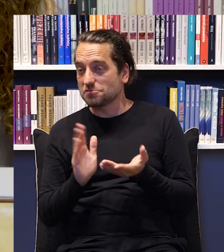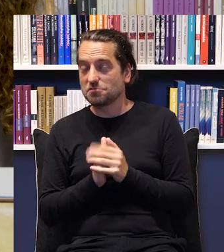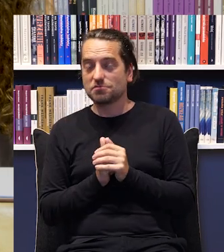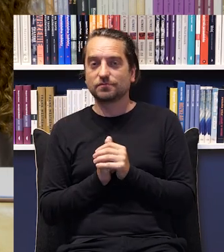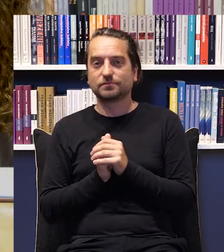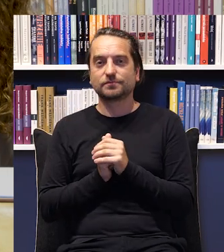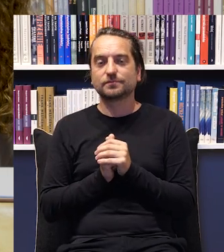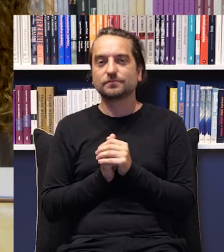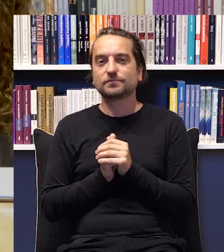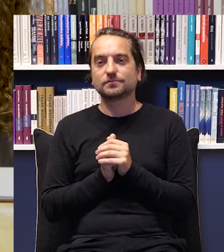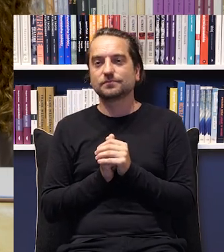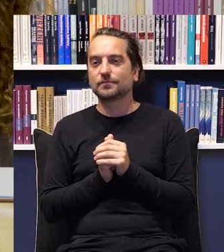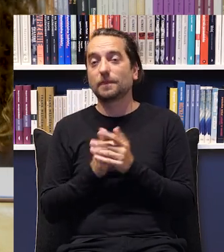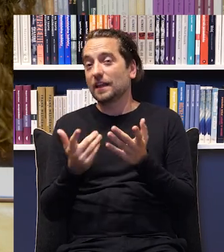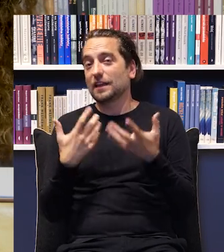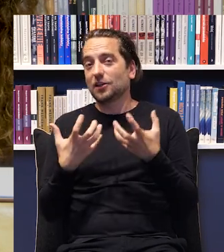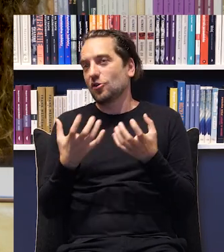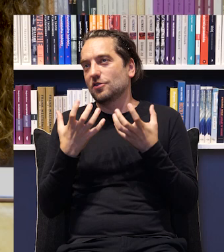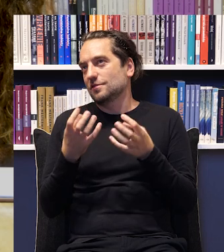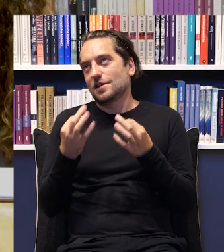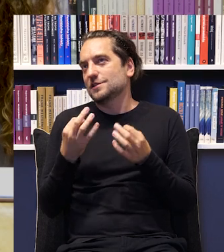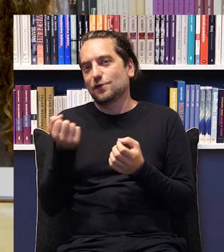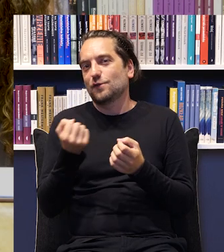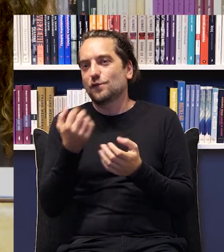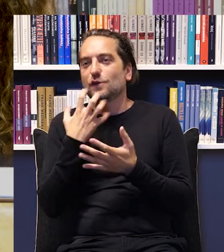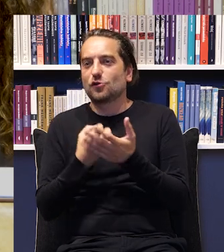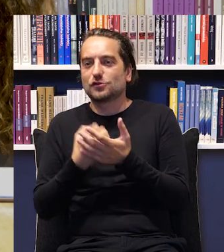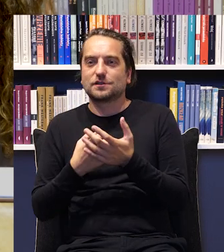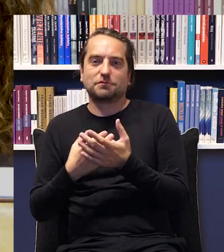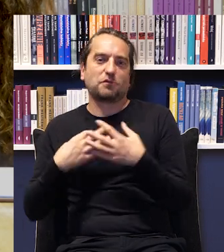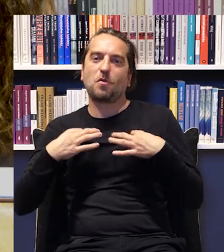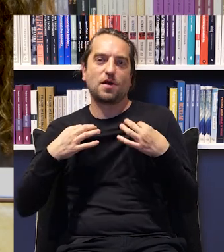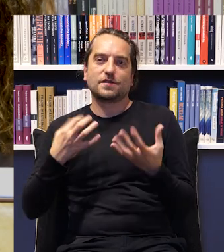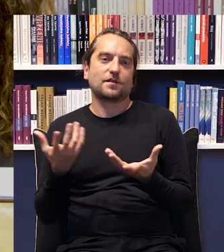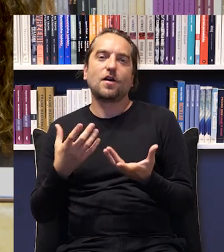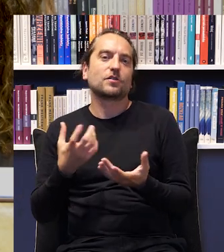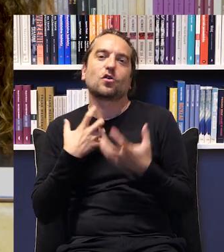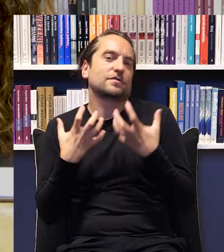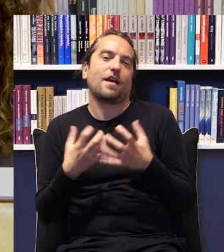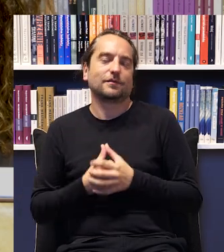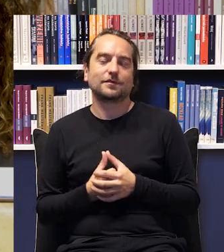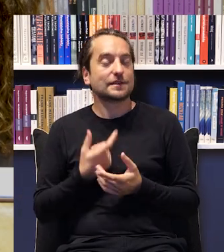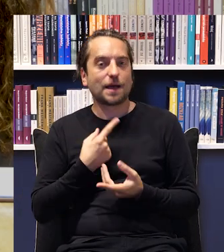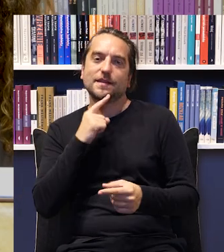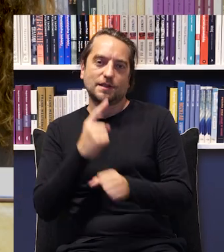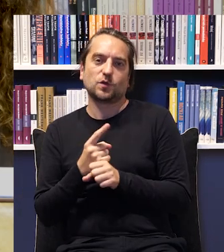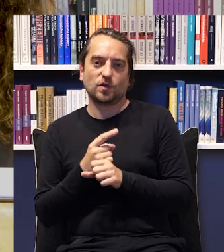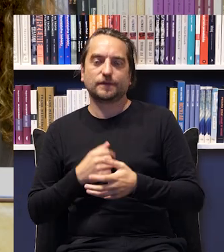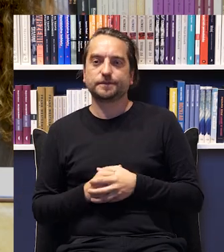z czym naprawdę mogę sobie porobić co chcę i to też było jakoś właśnie, Jak już to sobie